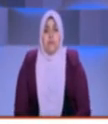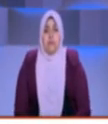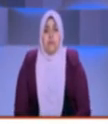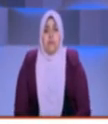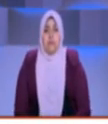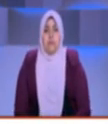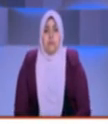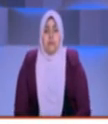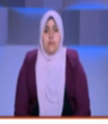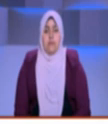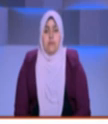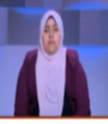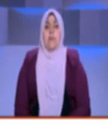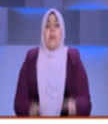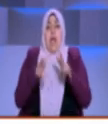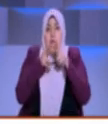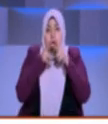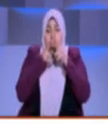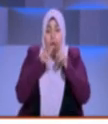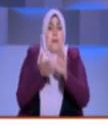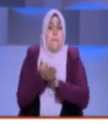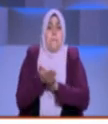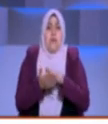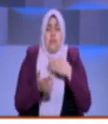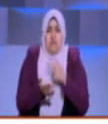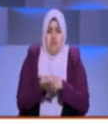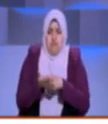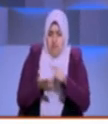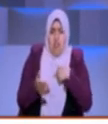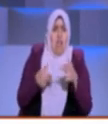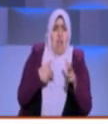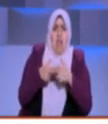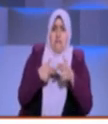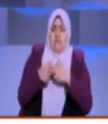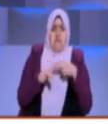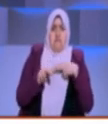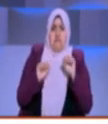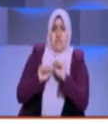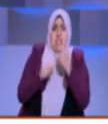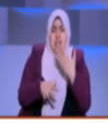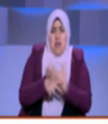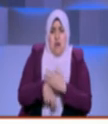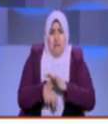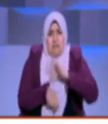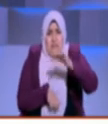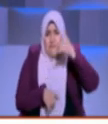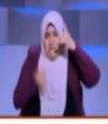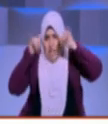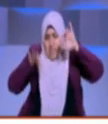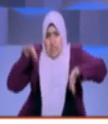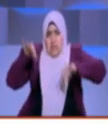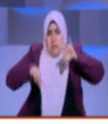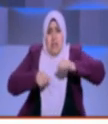اليمين المتطرف أعلن أنه لن يؤيد هذا الإجراء في مد حالة الطوارئ، بل واتهم الحكومة بأنها